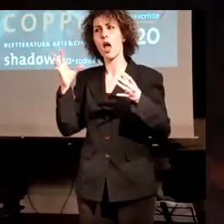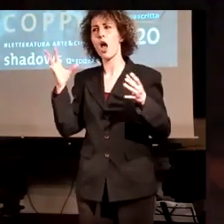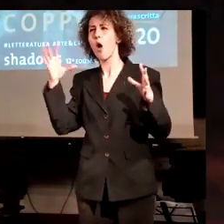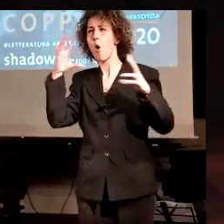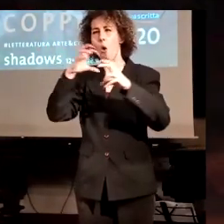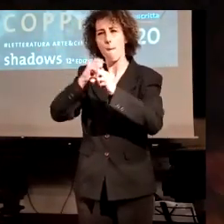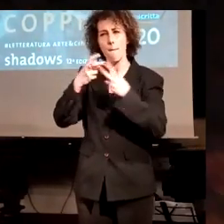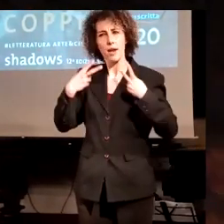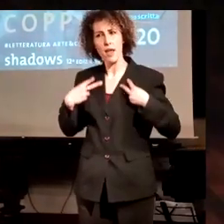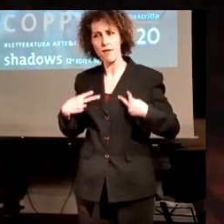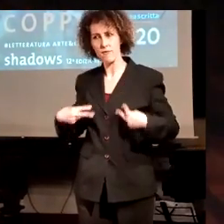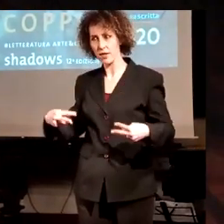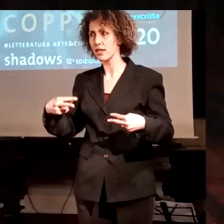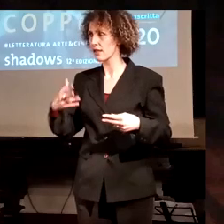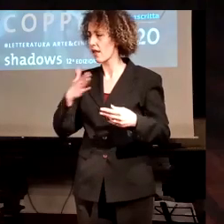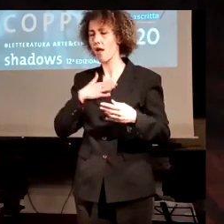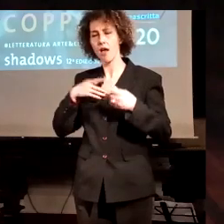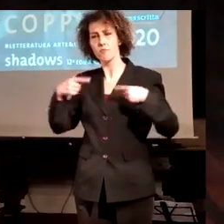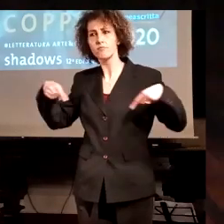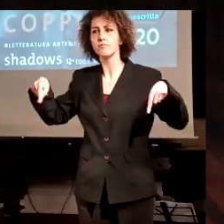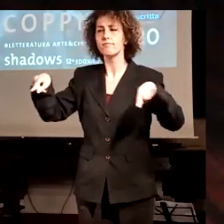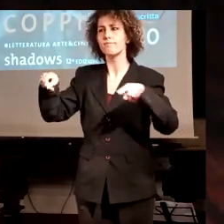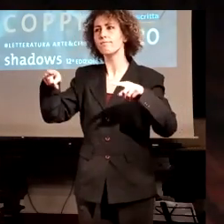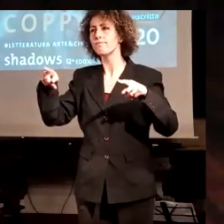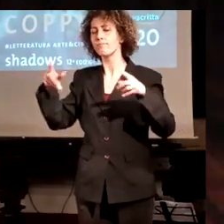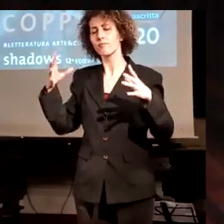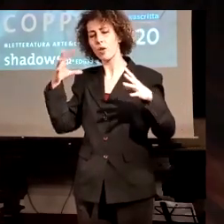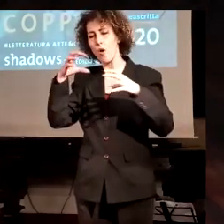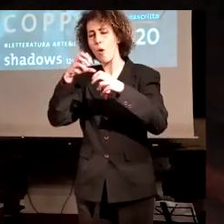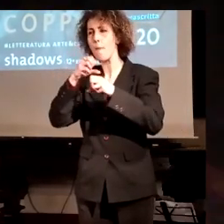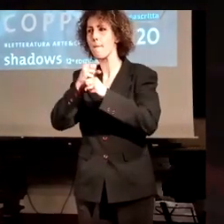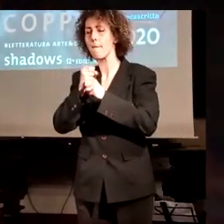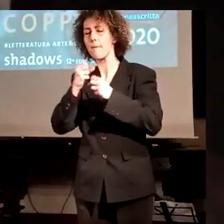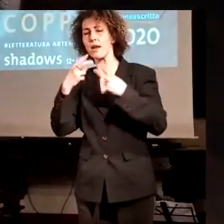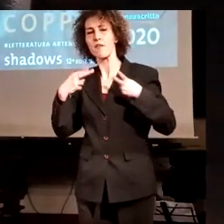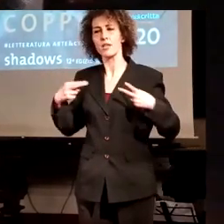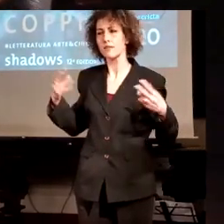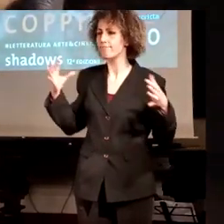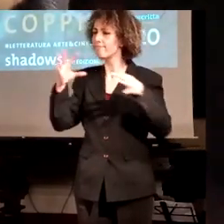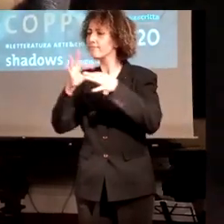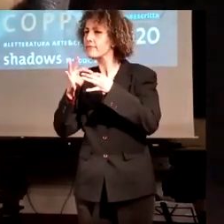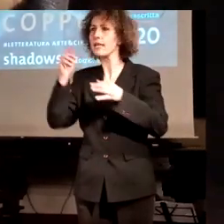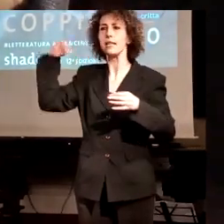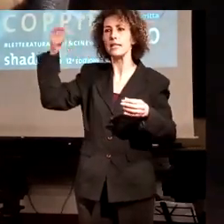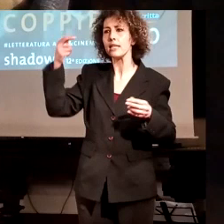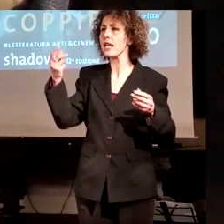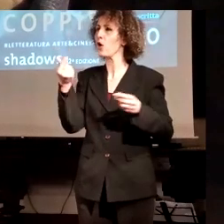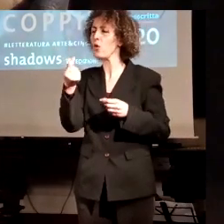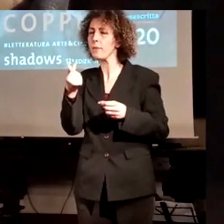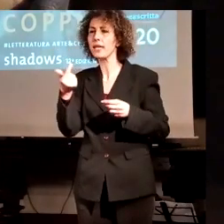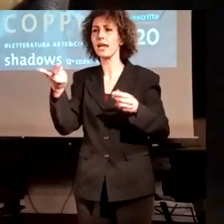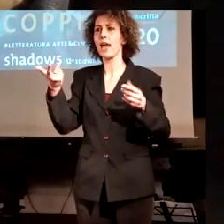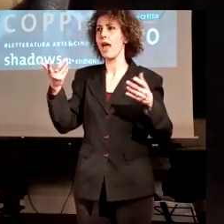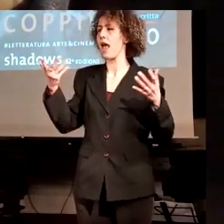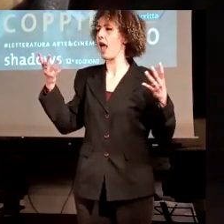vite che spesso ne tagliano in maniera orizzontale spaventosa le ombre del clima le ombre dell'economia le ombre delle